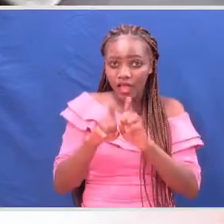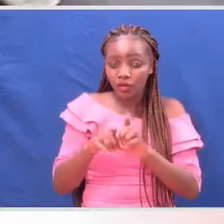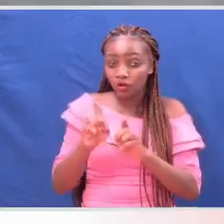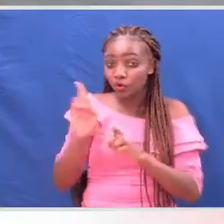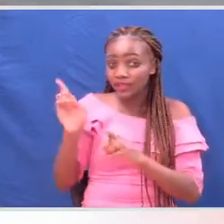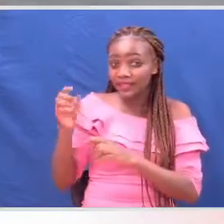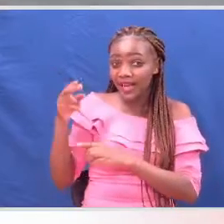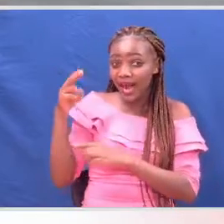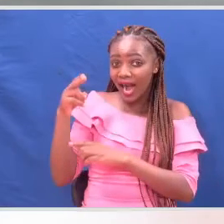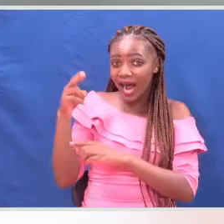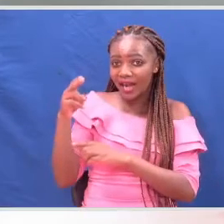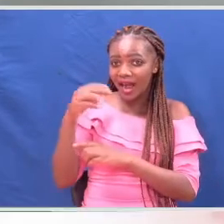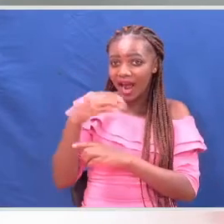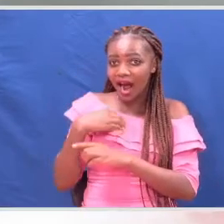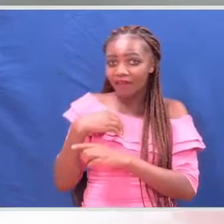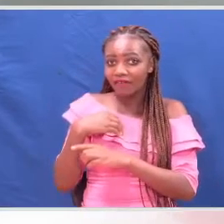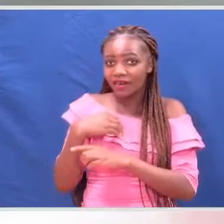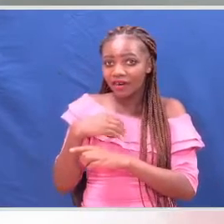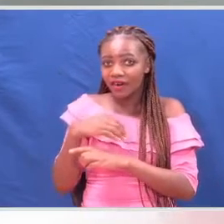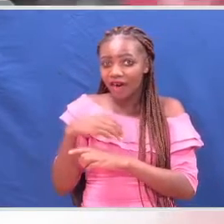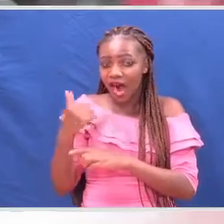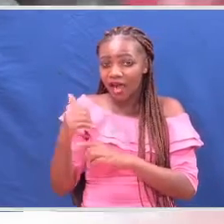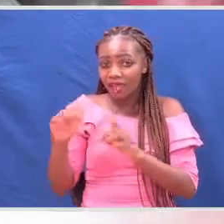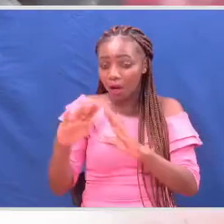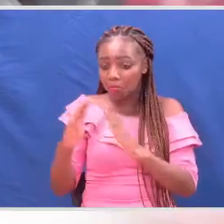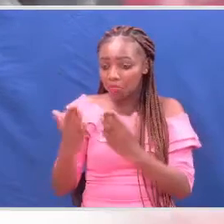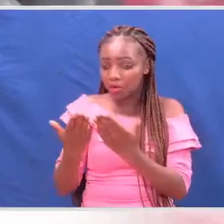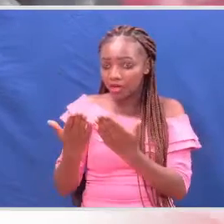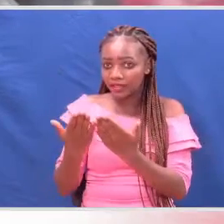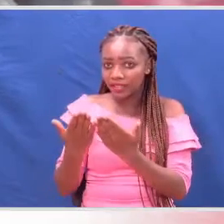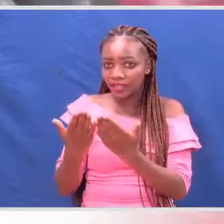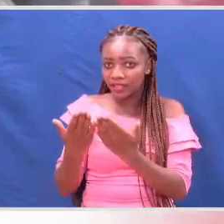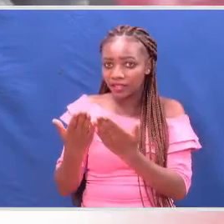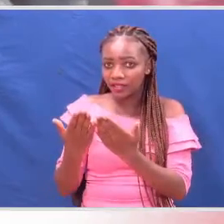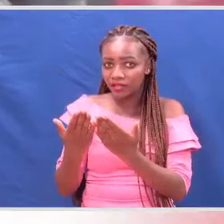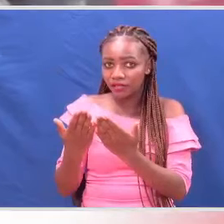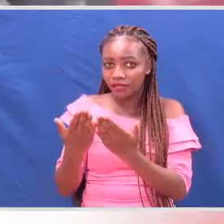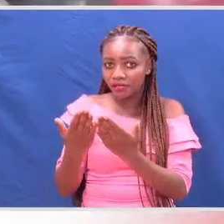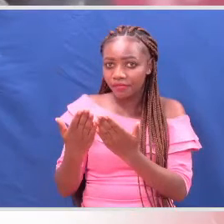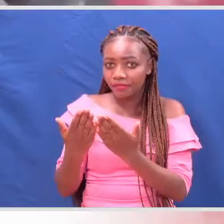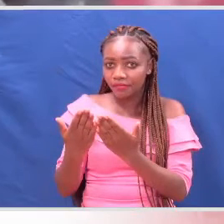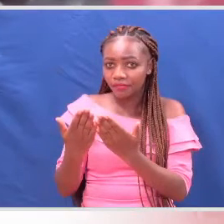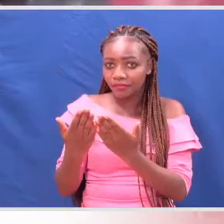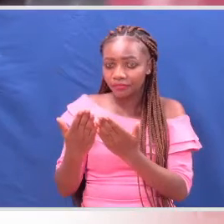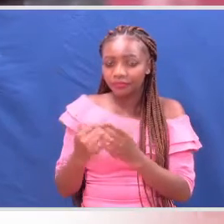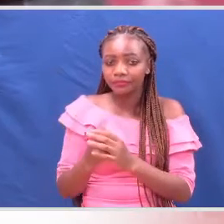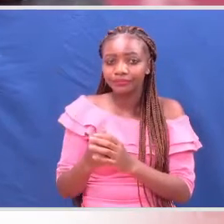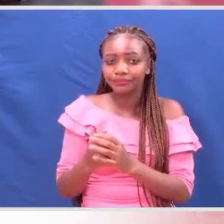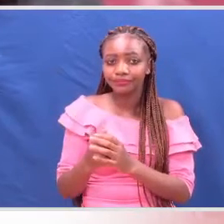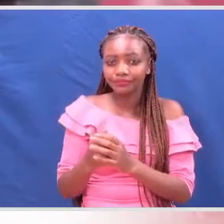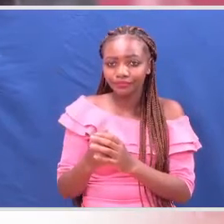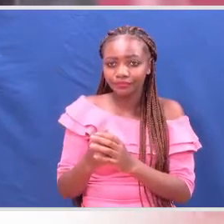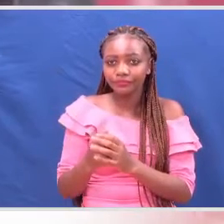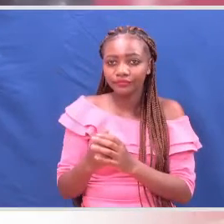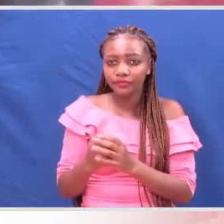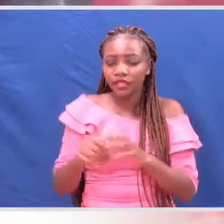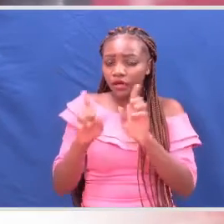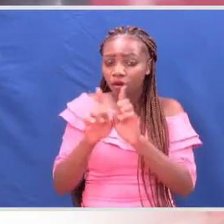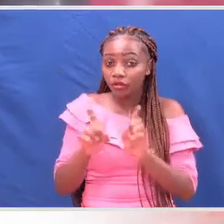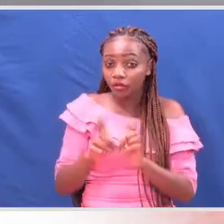bunduki ilikuwa na magazine, na magazine yenyewe ilikuwa na 30 rounds ya ammunition. Waliweza